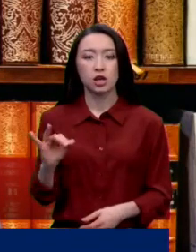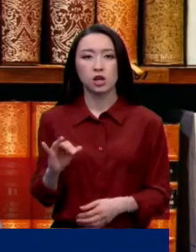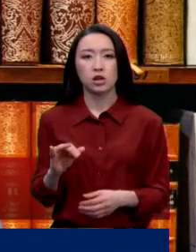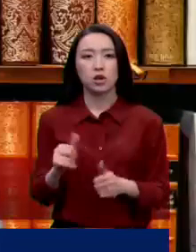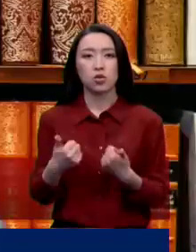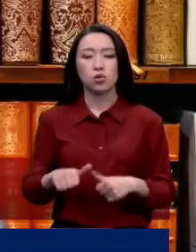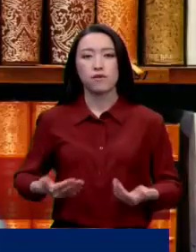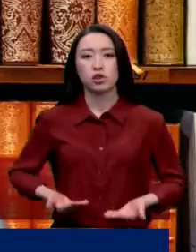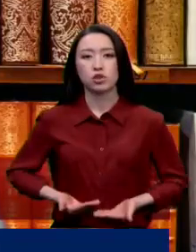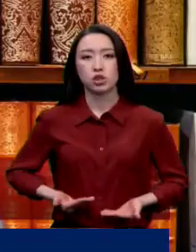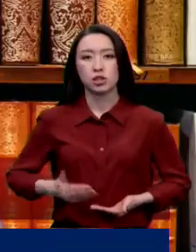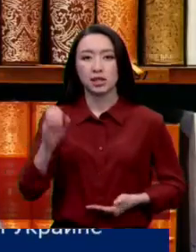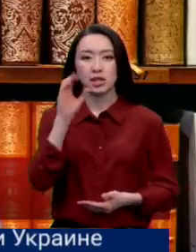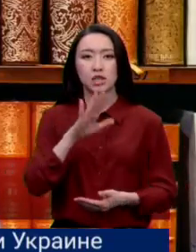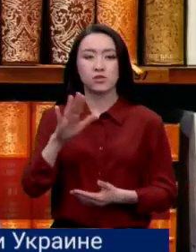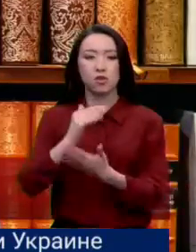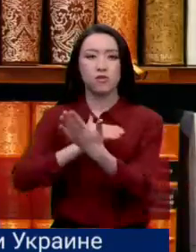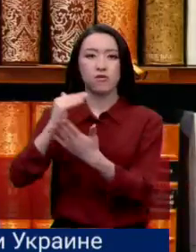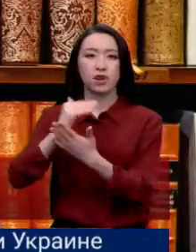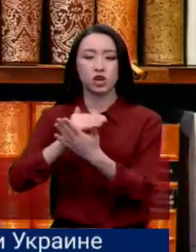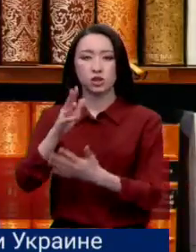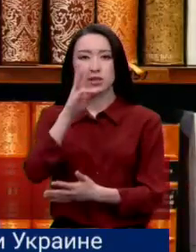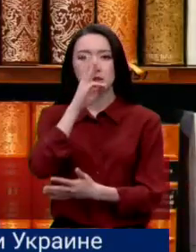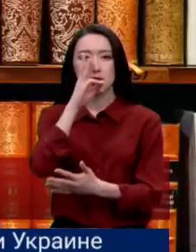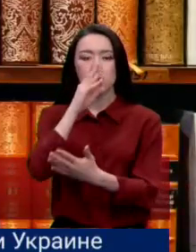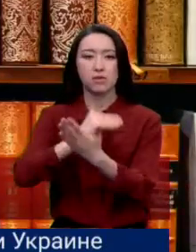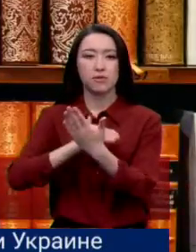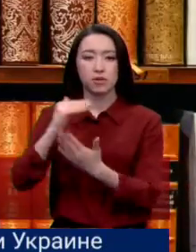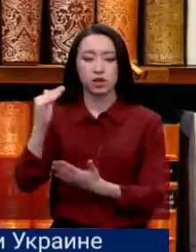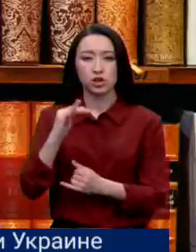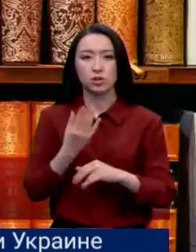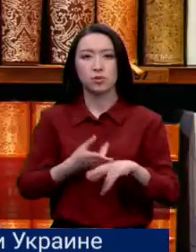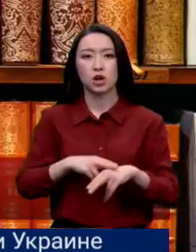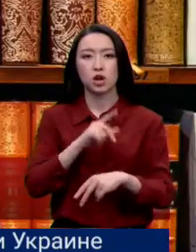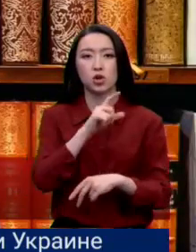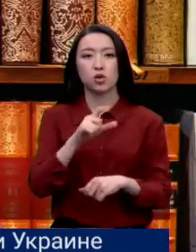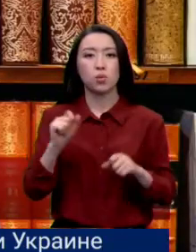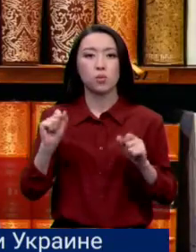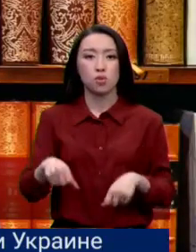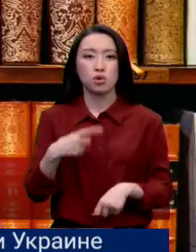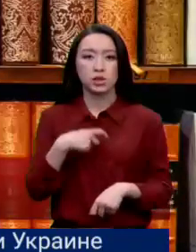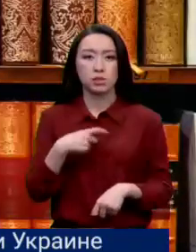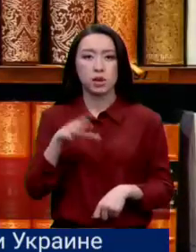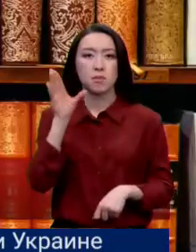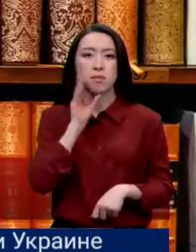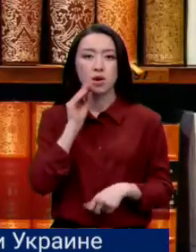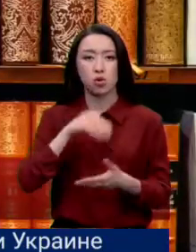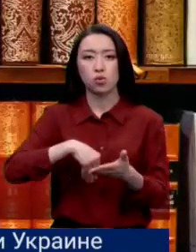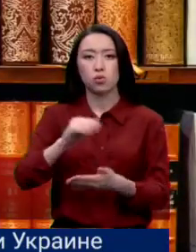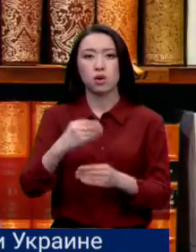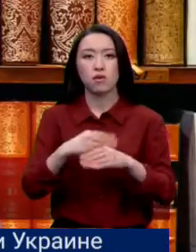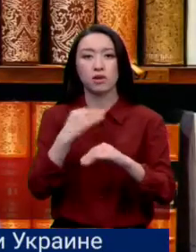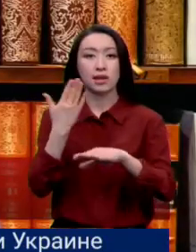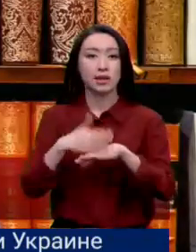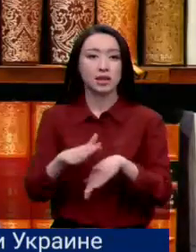уровень жизни в Европе немножко повыше, уровень зарплат повыше, и поэтому люди могут себе позволить купить автомобили в